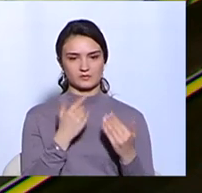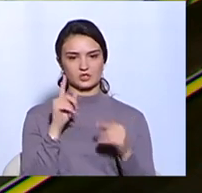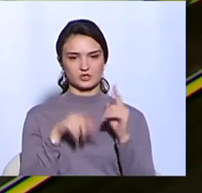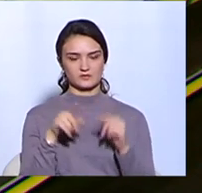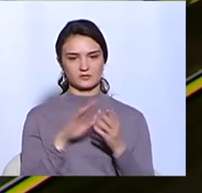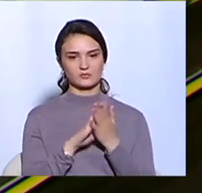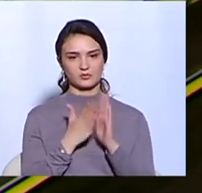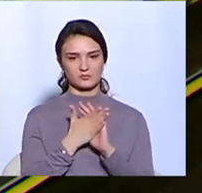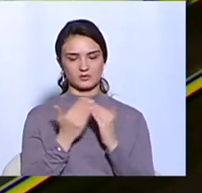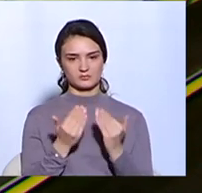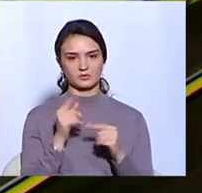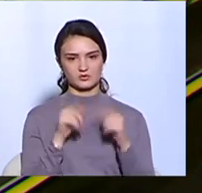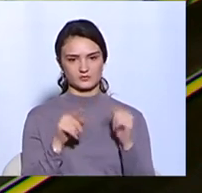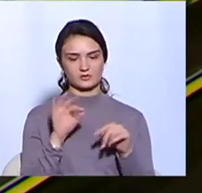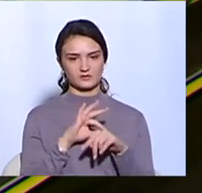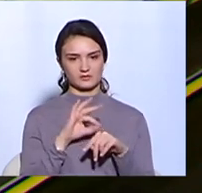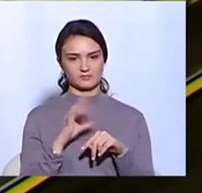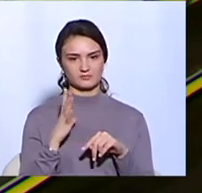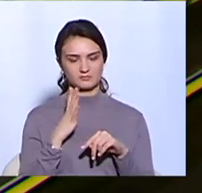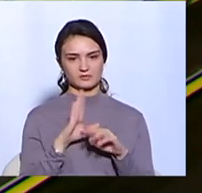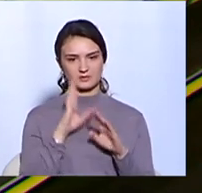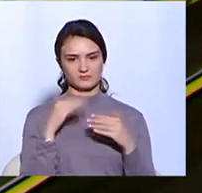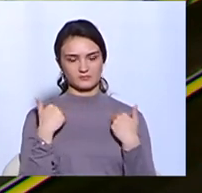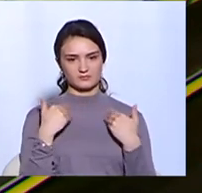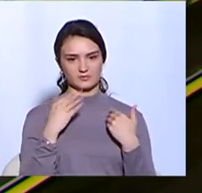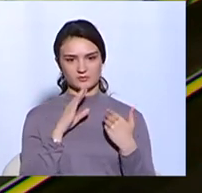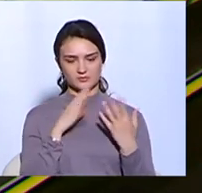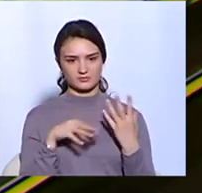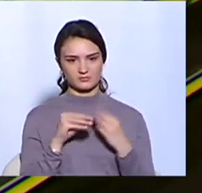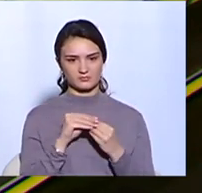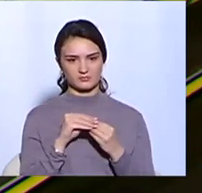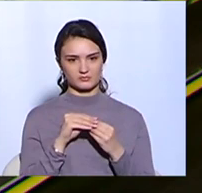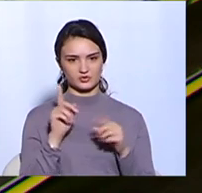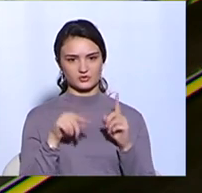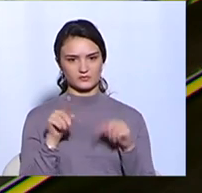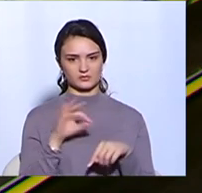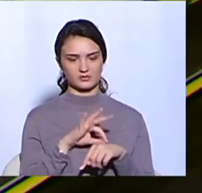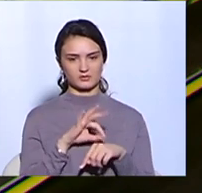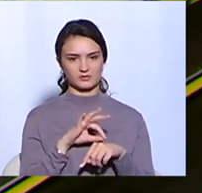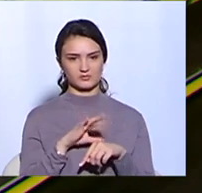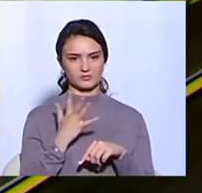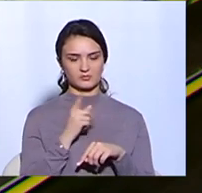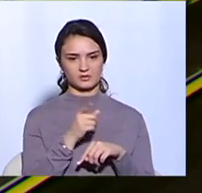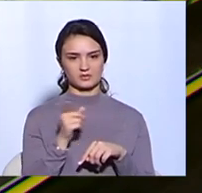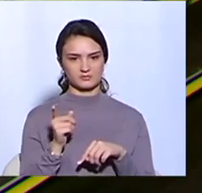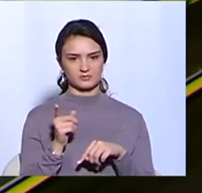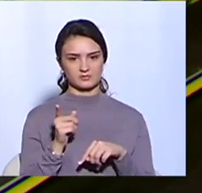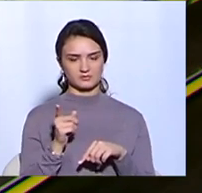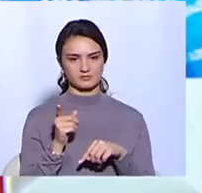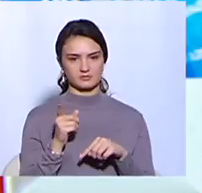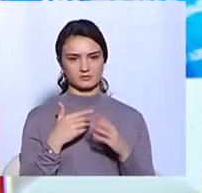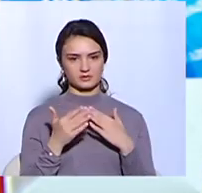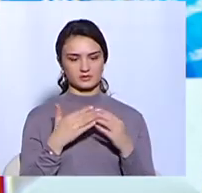იშვიათ მდგომარეობებს და იშვიათ დაავადებებს გულისხმობს. დილამშვიდობისა გოგონებო. იშვიათი დაავადებები, რომელიც